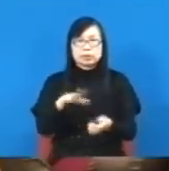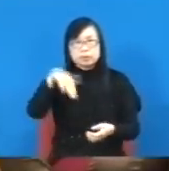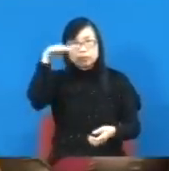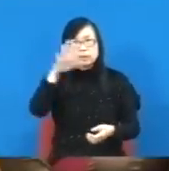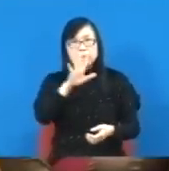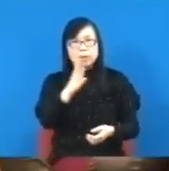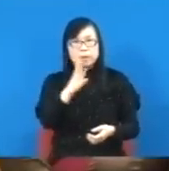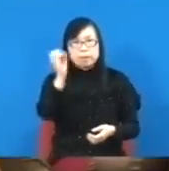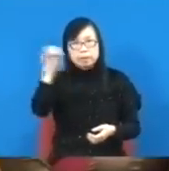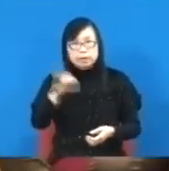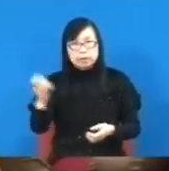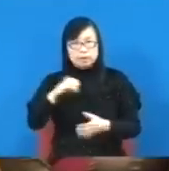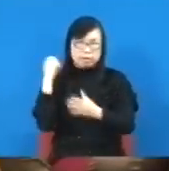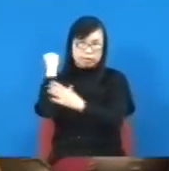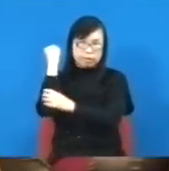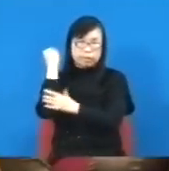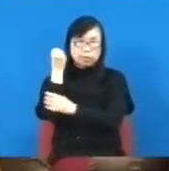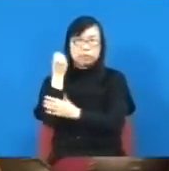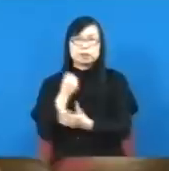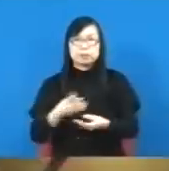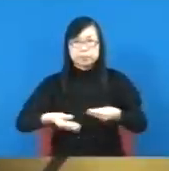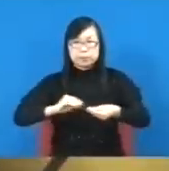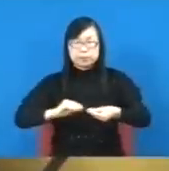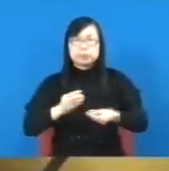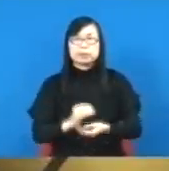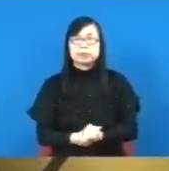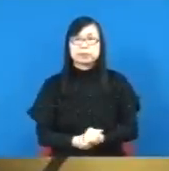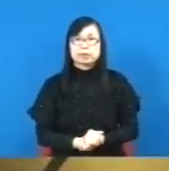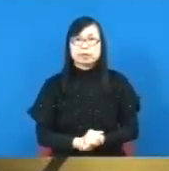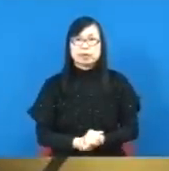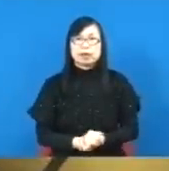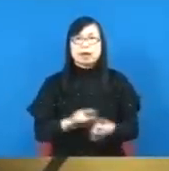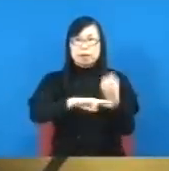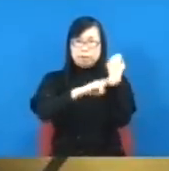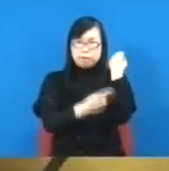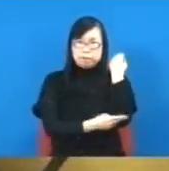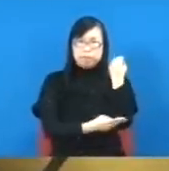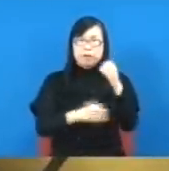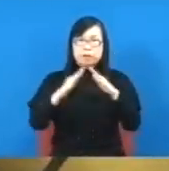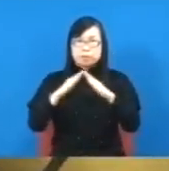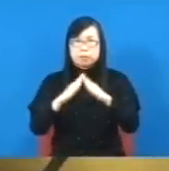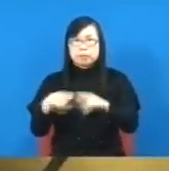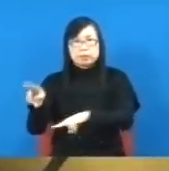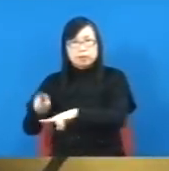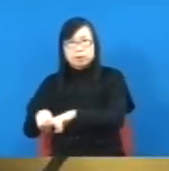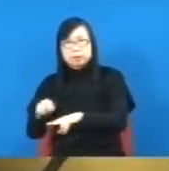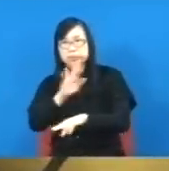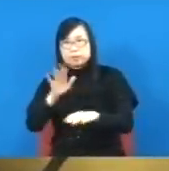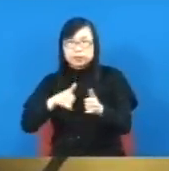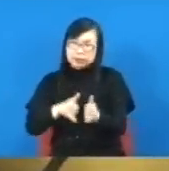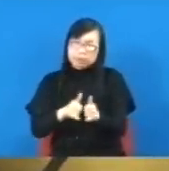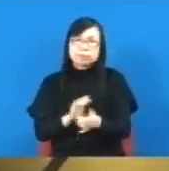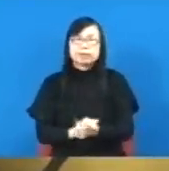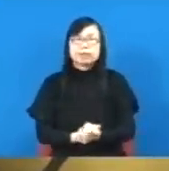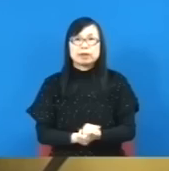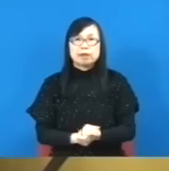5% 反對票㗎。 哇！ 即係尤其是嗰、那個法院嗰啲，因為大陸有法不依好多啊嘛。 喂，嗰啲反對票